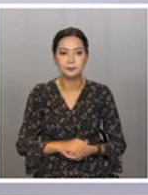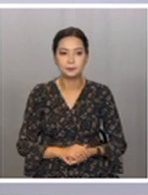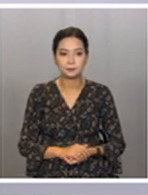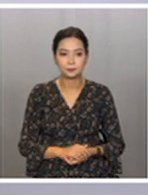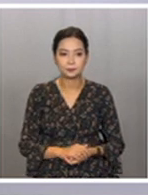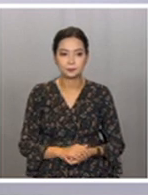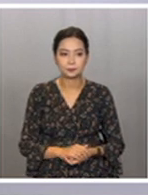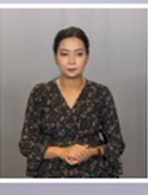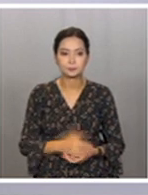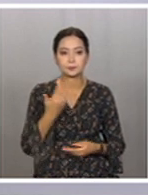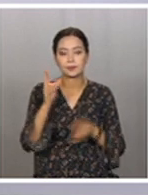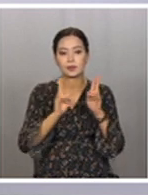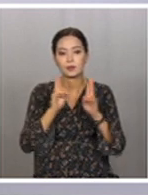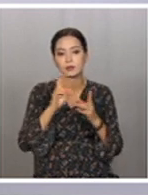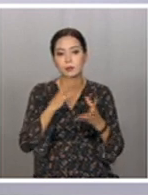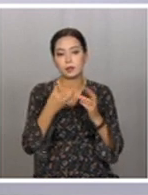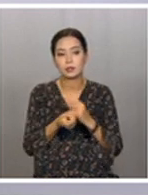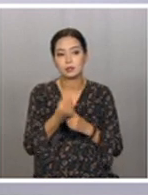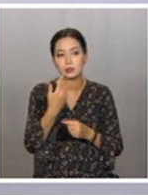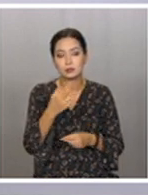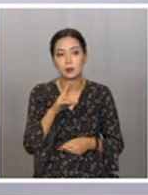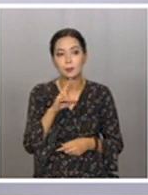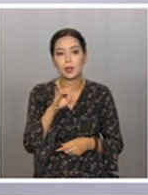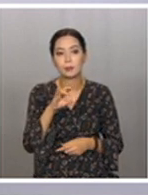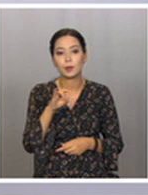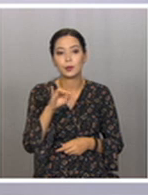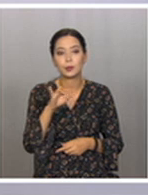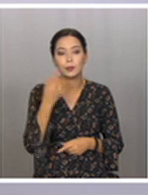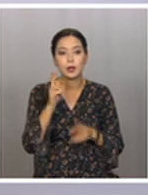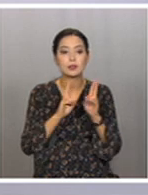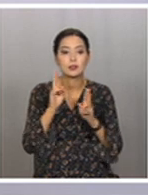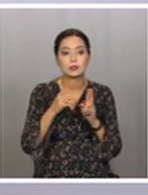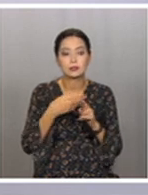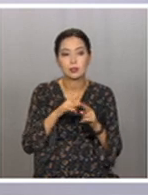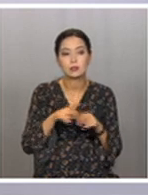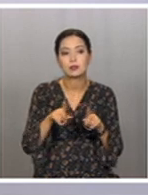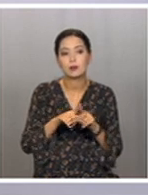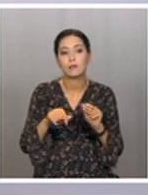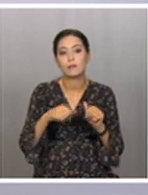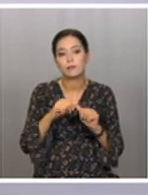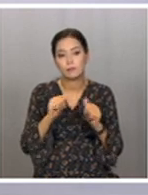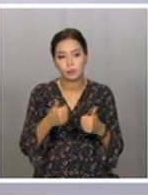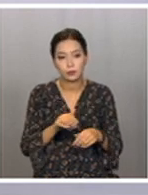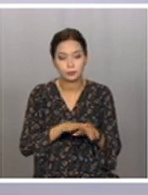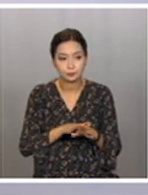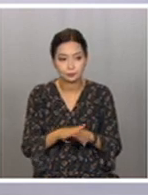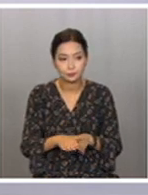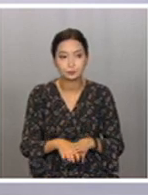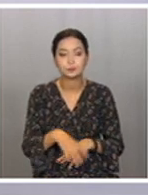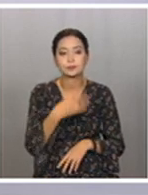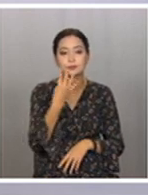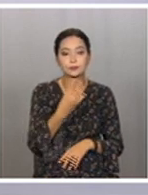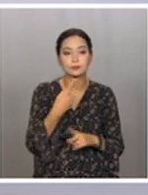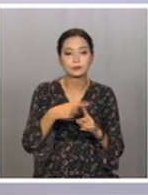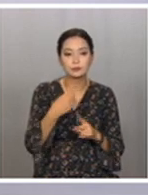жерде перпендикулярлық шартты пайдалану арқылы келесі теңдеуді аламыз. Сонда 4